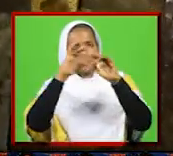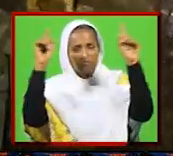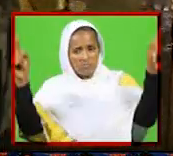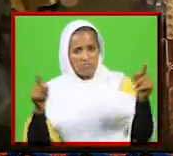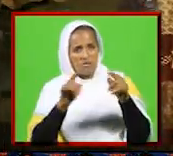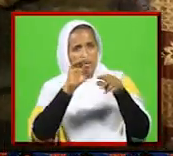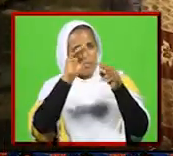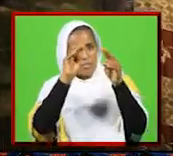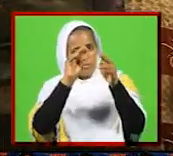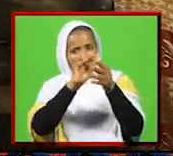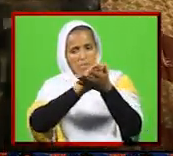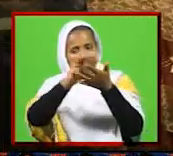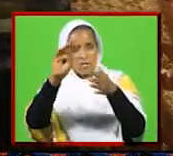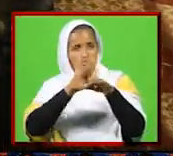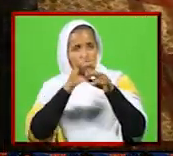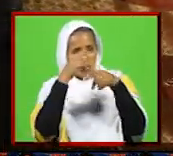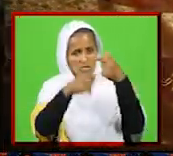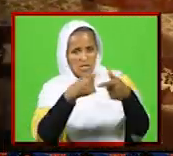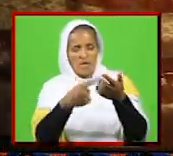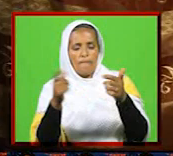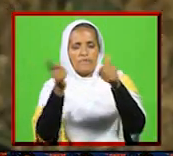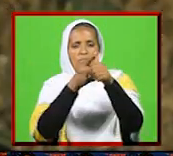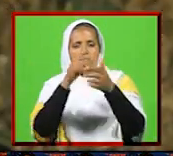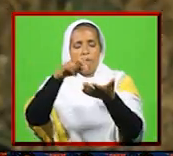ከዚህ መቅደስ ላይ ውስጥ ስንሄድበት መቅደስ ላይ